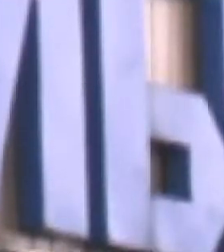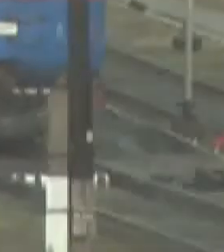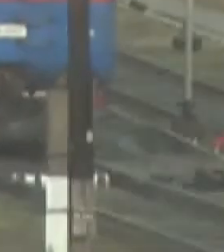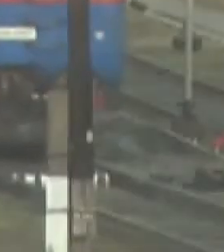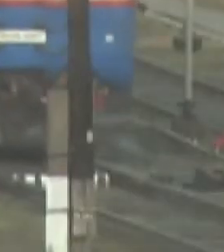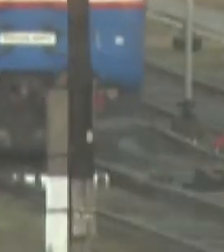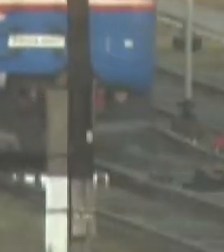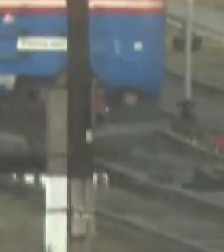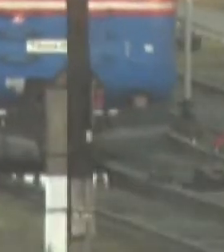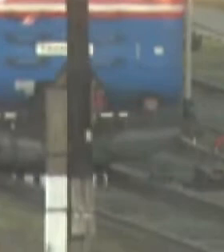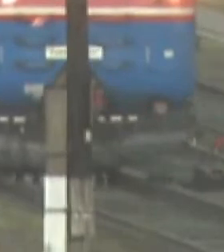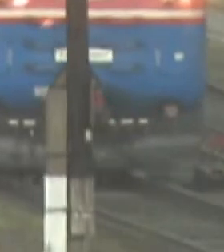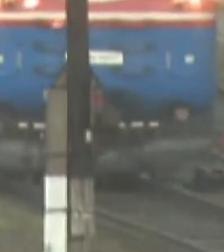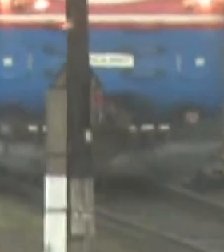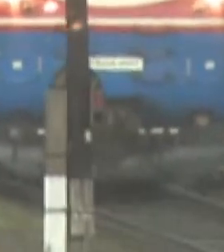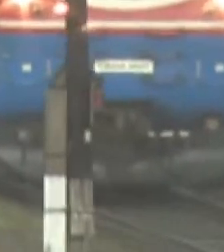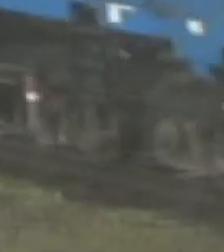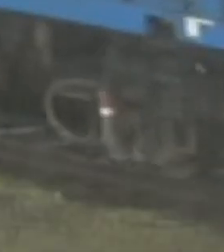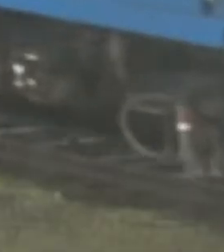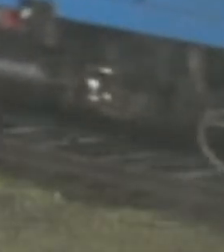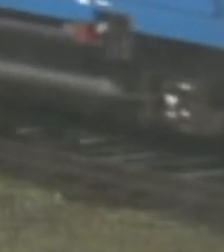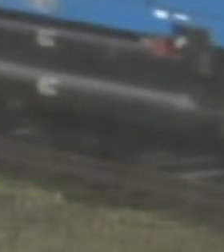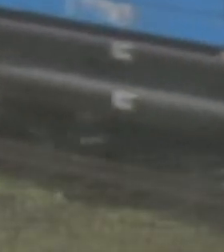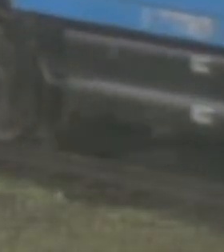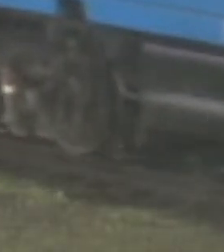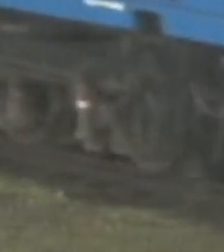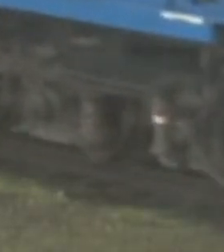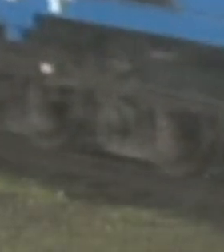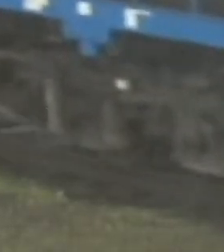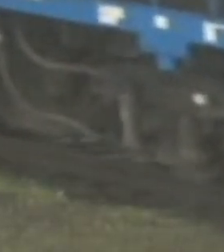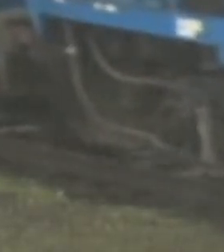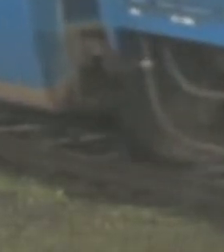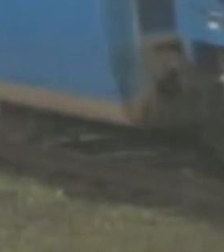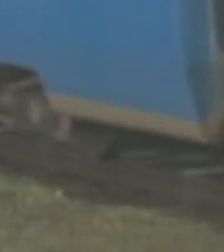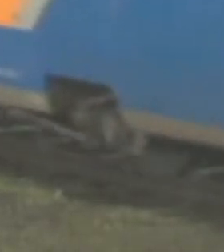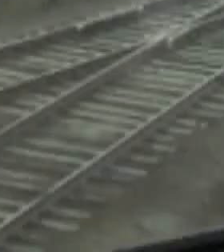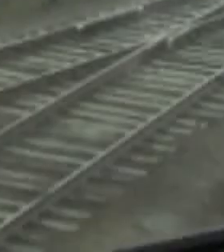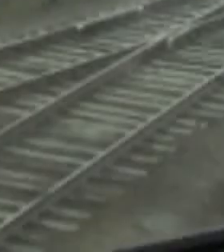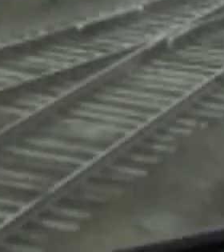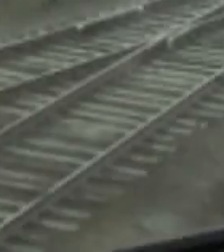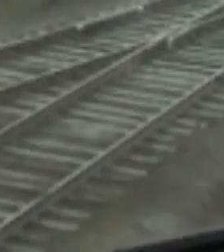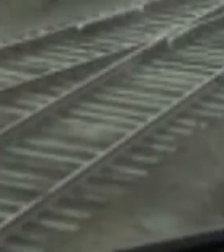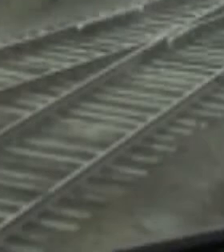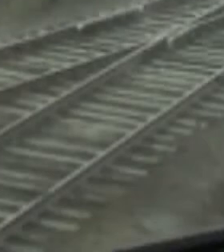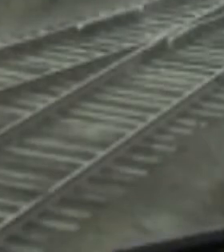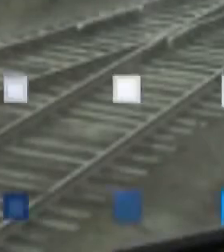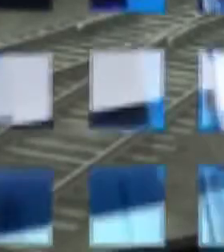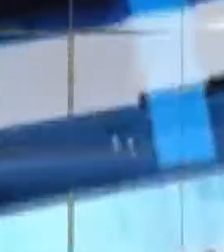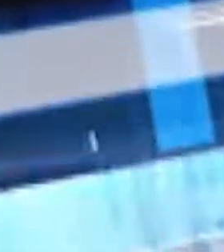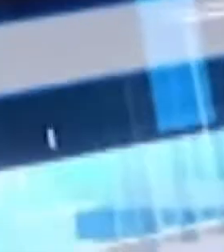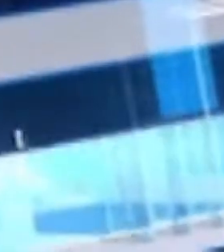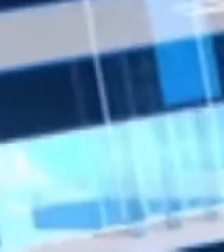Өскемен мен Семей қалаларының теміржол вокзалдарында ашық қосымшасы іске қосылады. Жолаушылар вокзалға келмес бұрын статусын тексеріп алуы